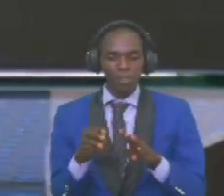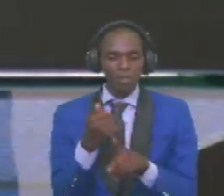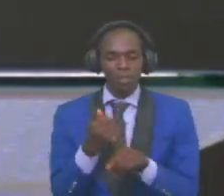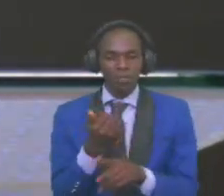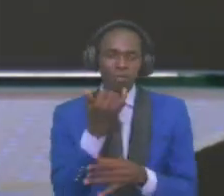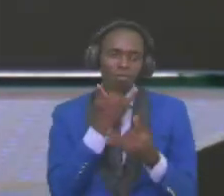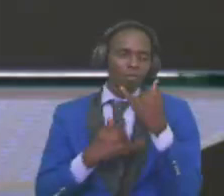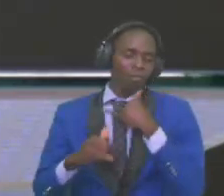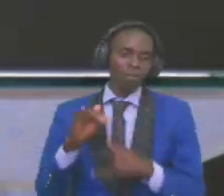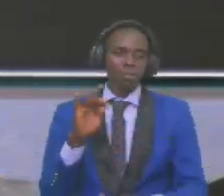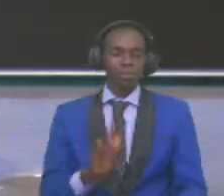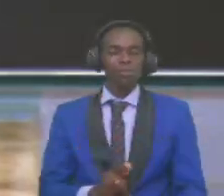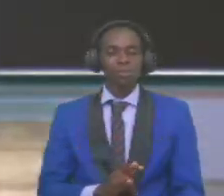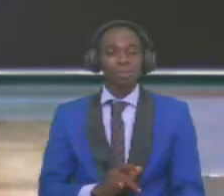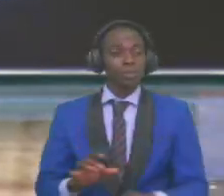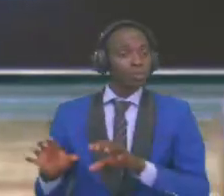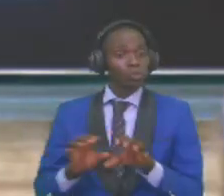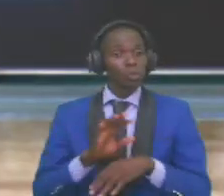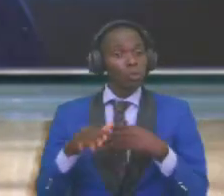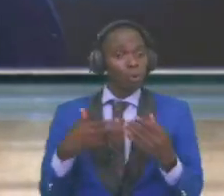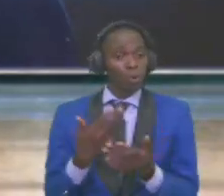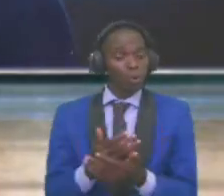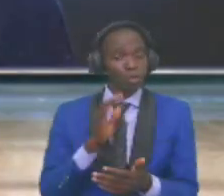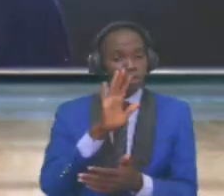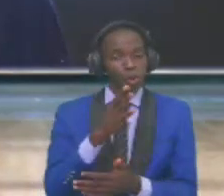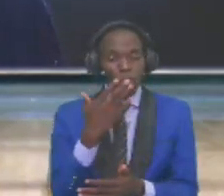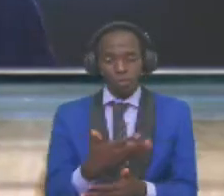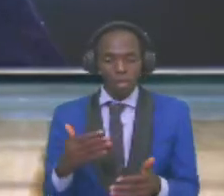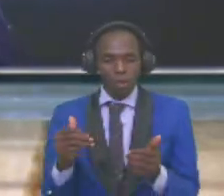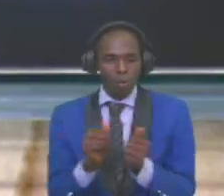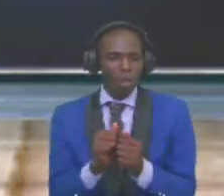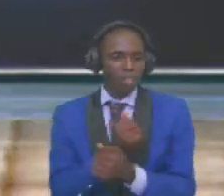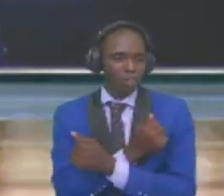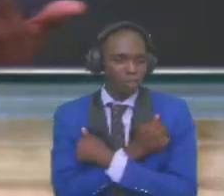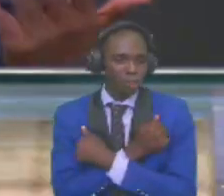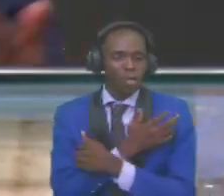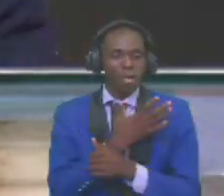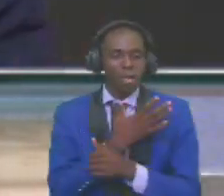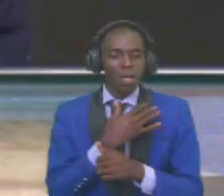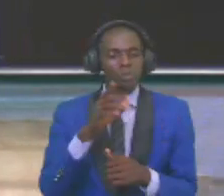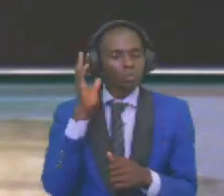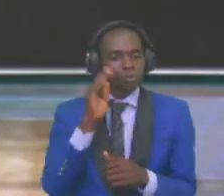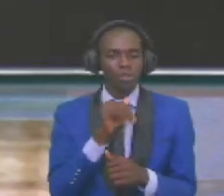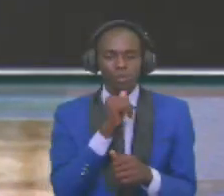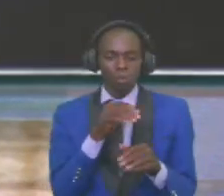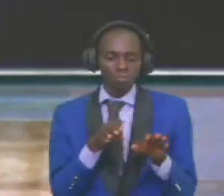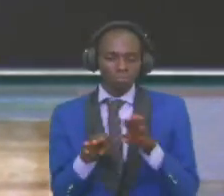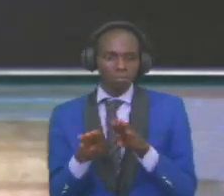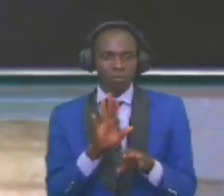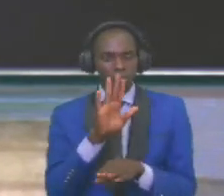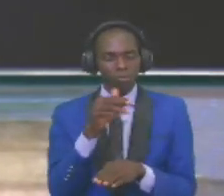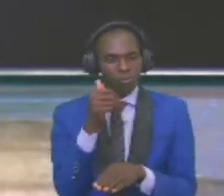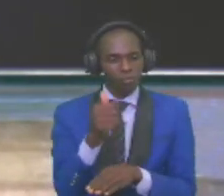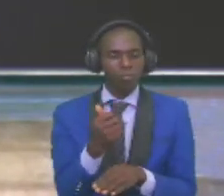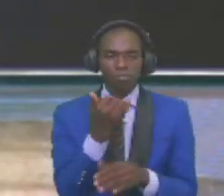rien de malhonnête fait tout avec sharif et tu ne vas pas te